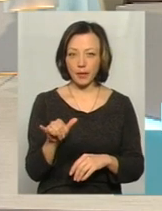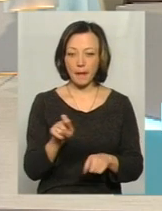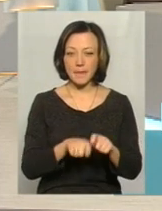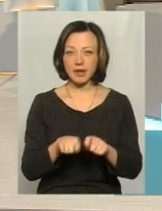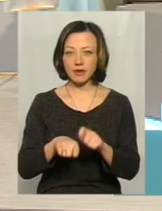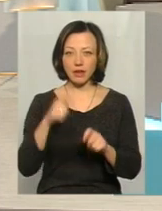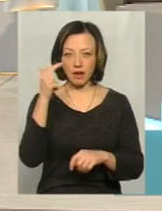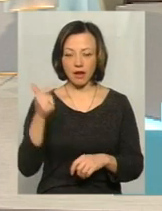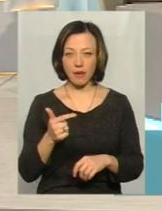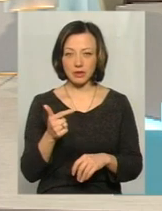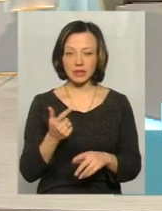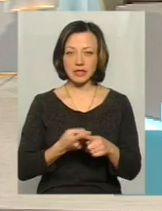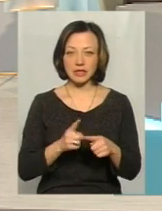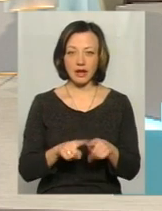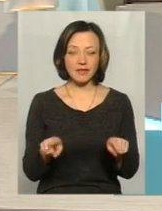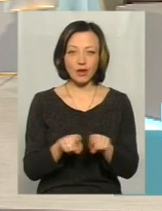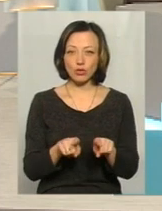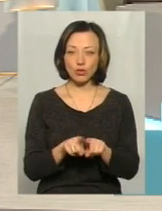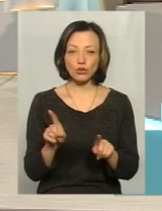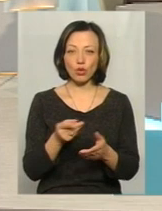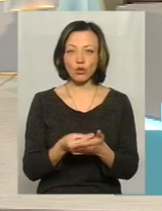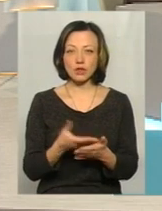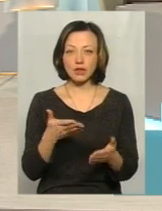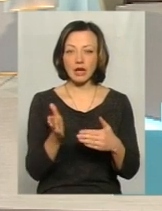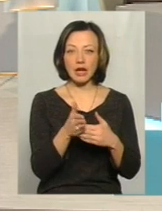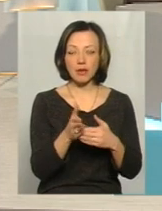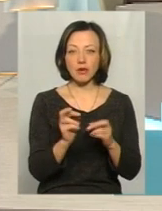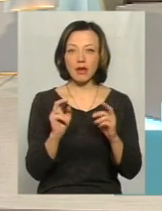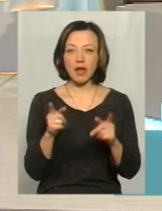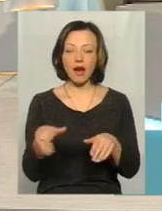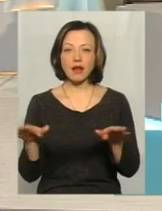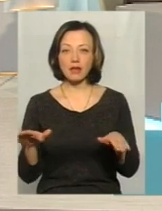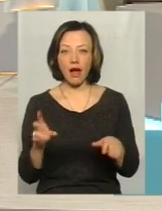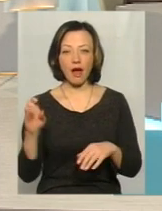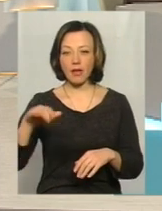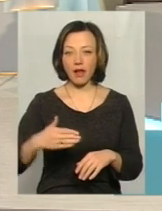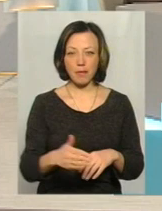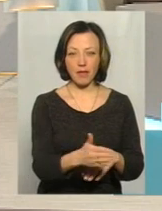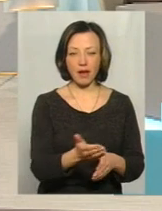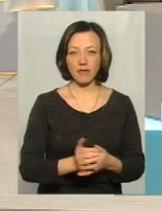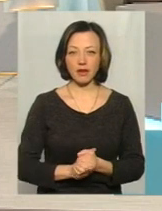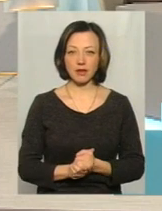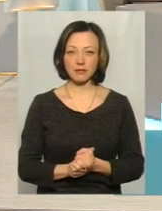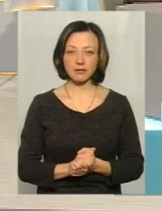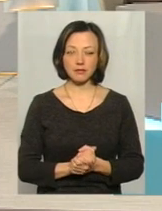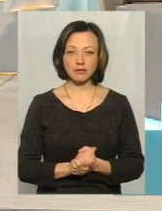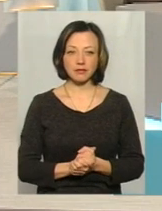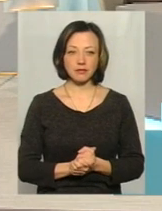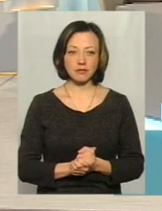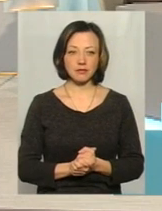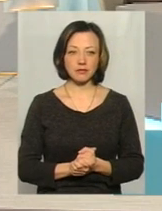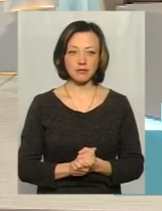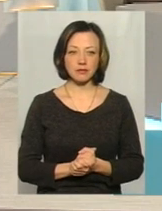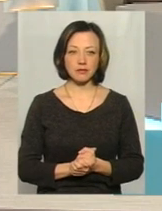перевіряти на грамотність? Це все одно, що оцінювати рибу за тим, як вона літає, а не плаває. Я